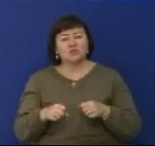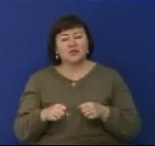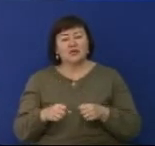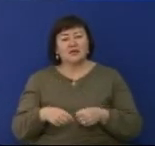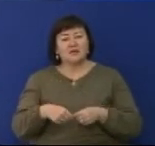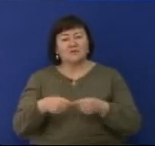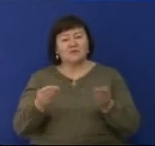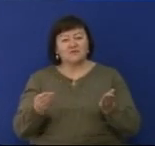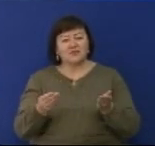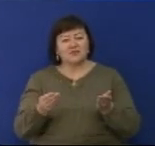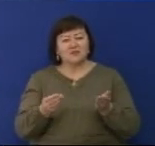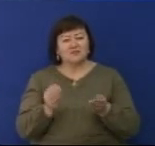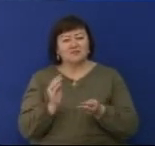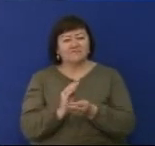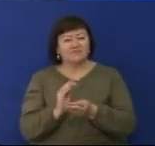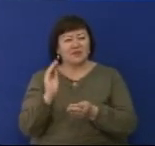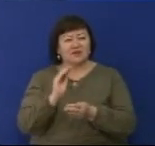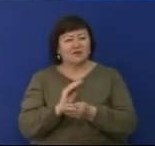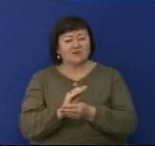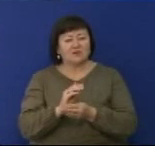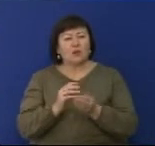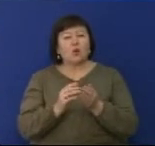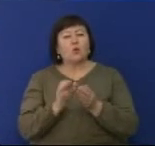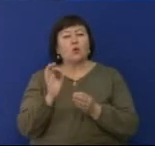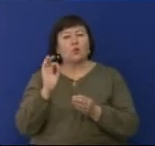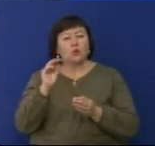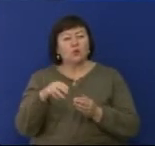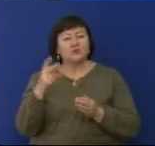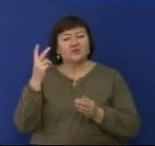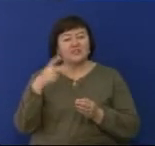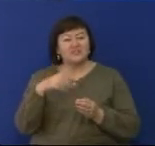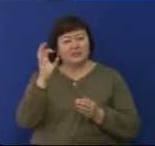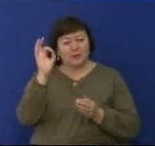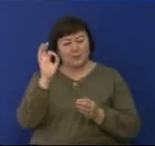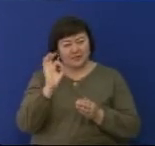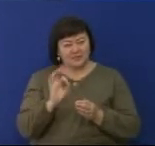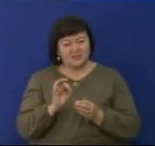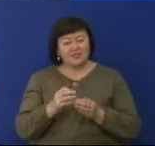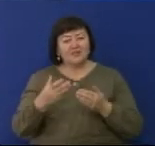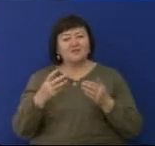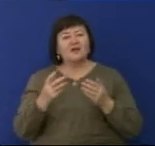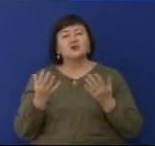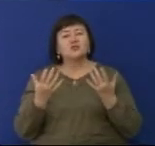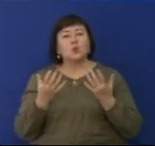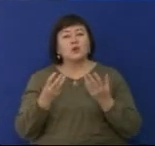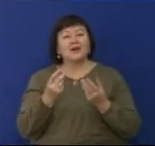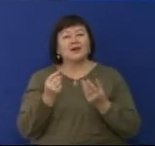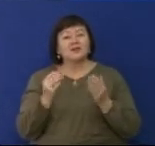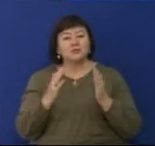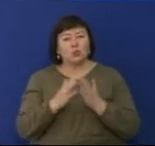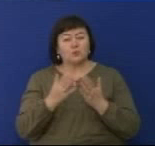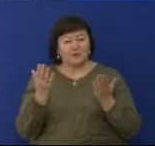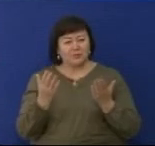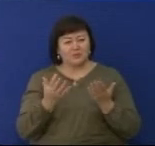первоначальный взнос составляет он 20 процентов стоимости жилья июне текущего года